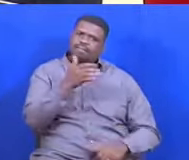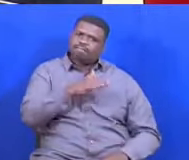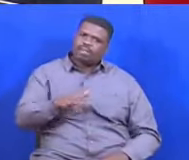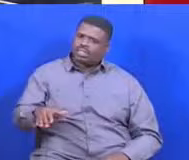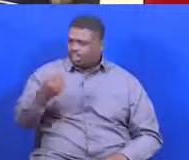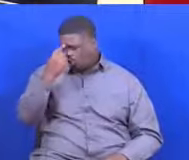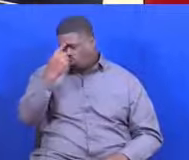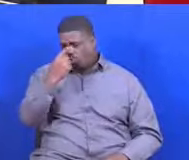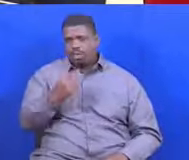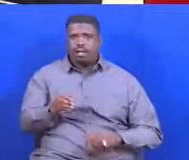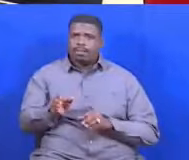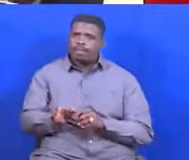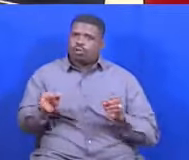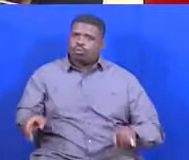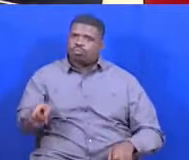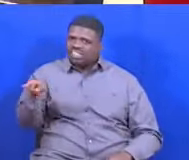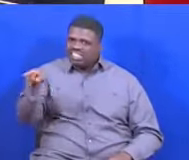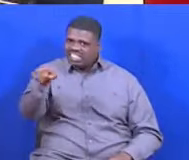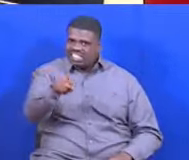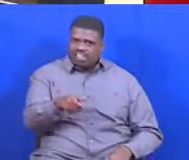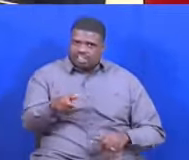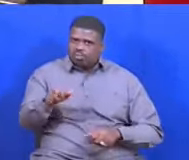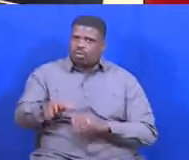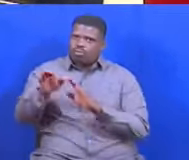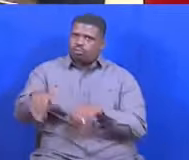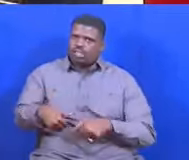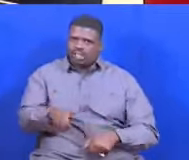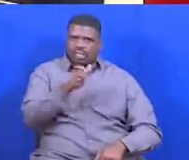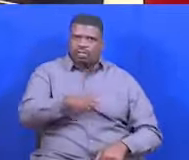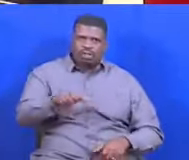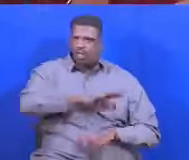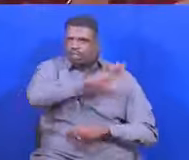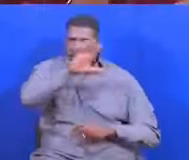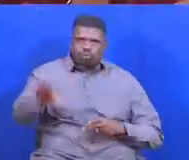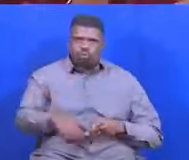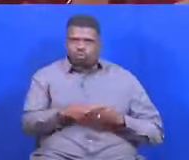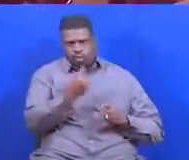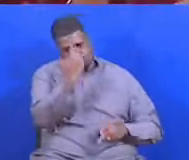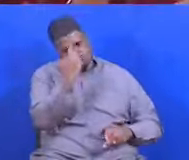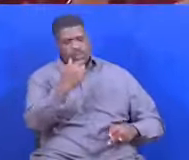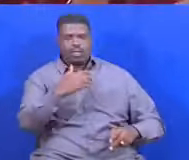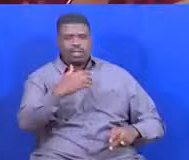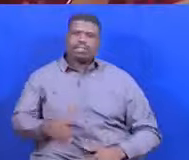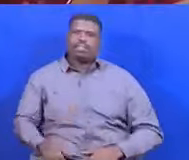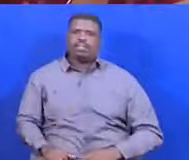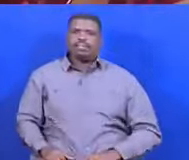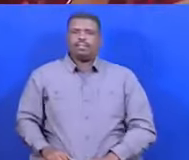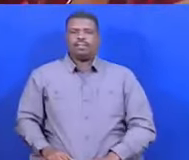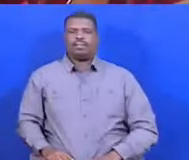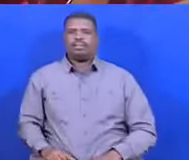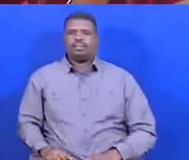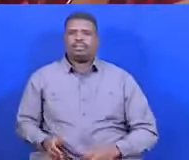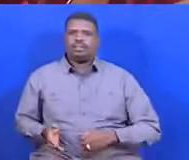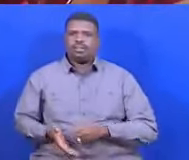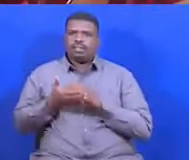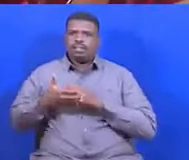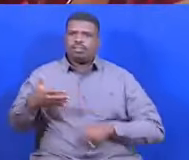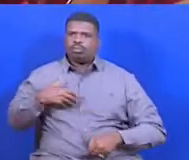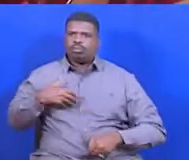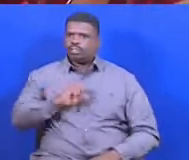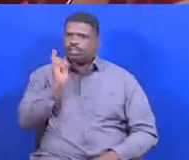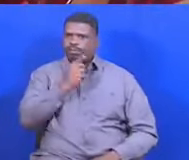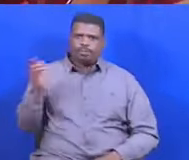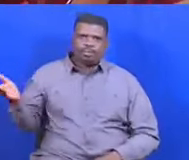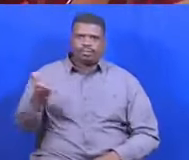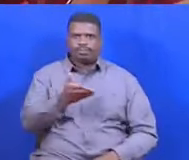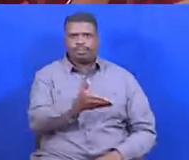especially nyinyi wabunge na wananchi wote wa Dodoma. Asante. Mheshimiwa Naibu Waziri, majibu.